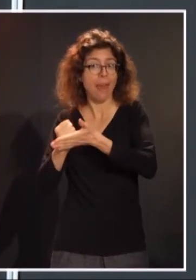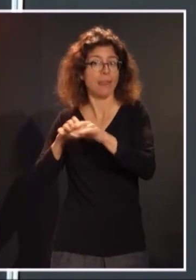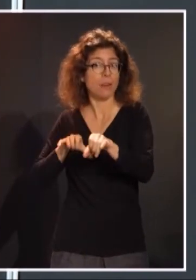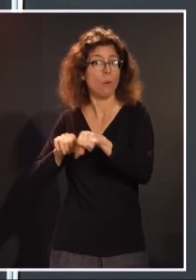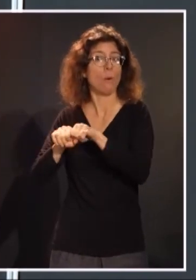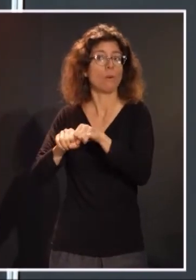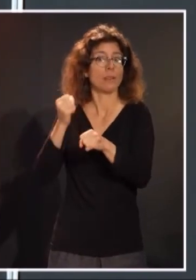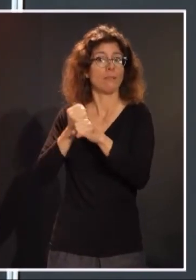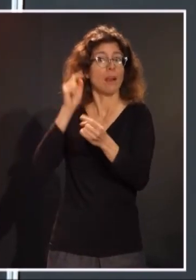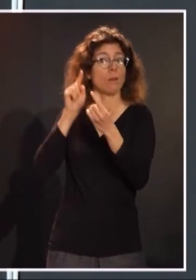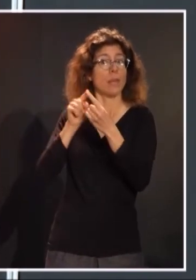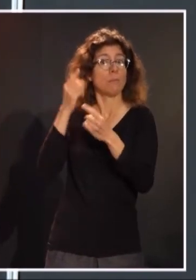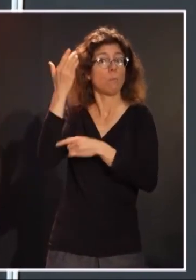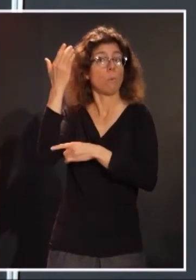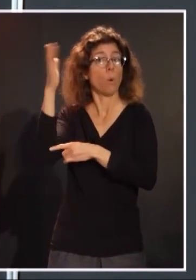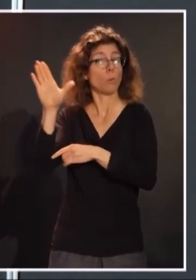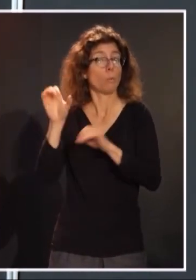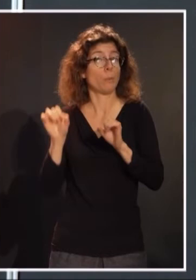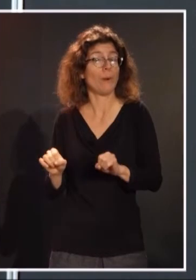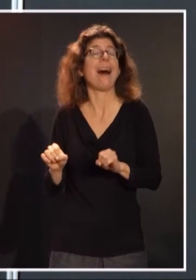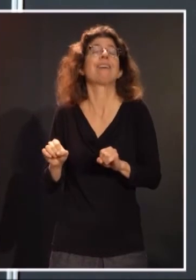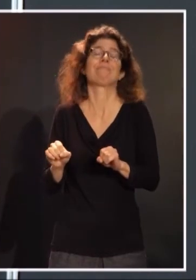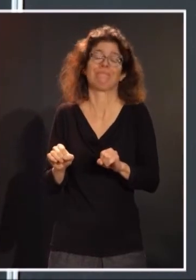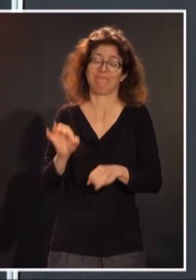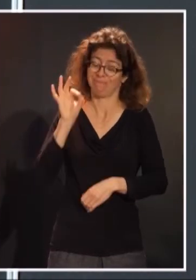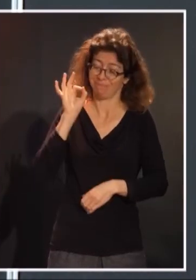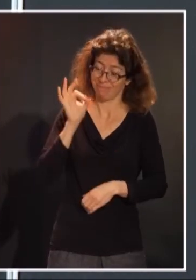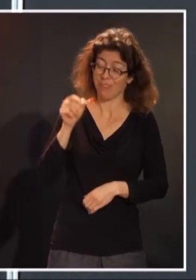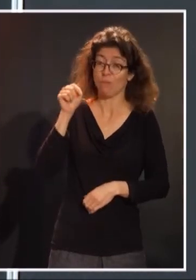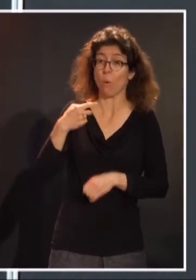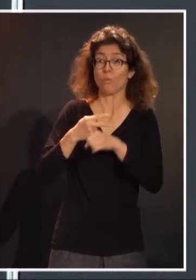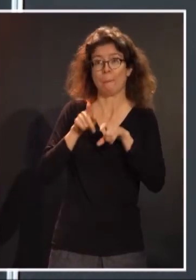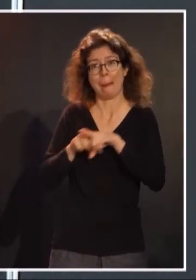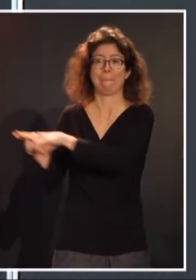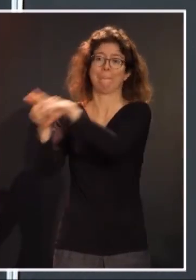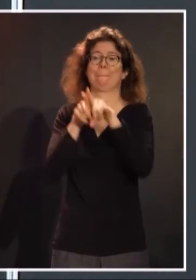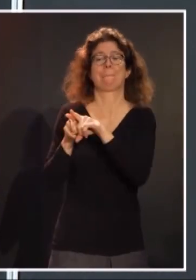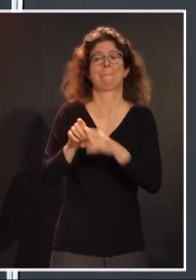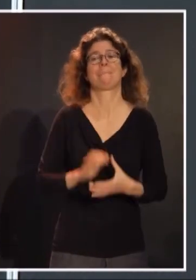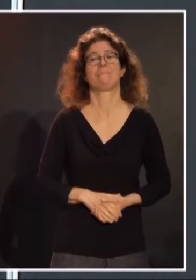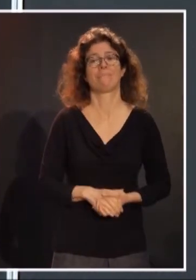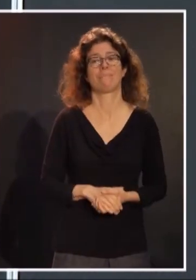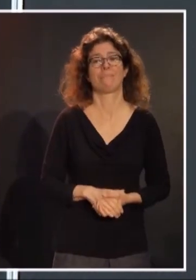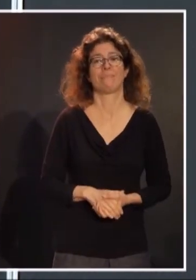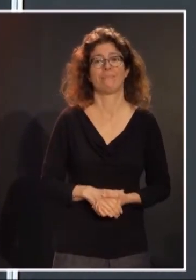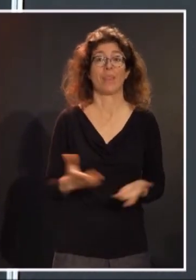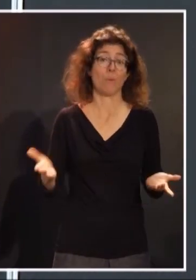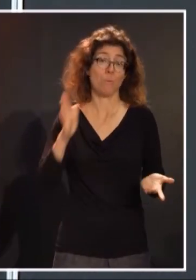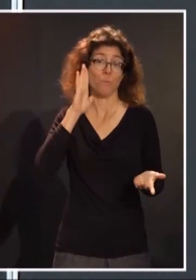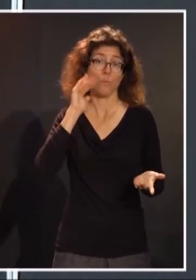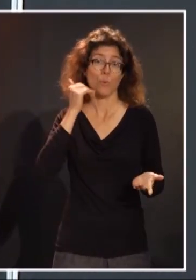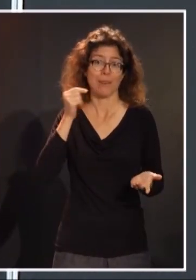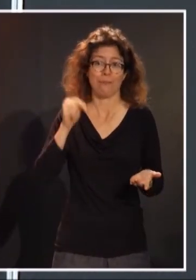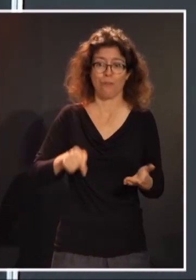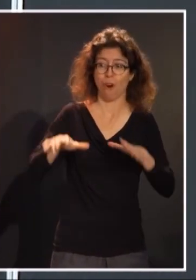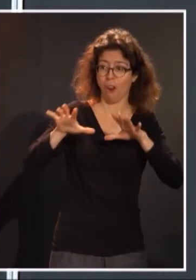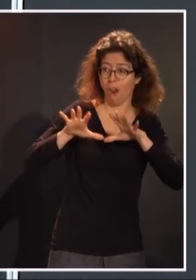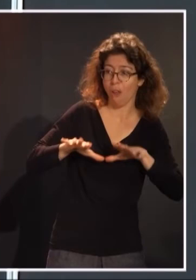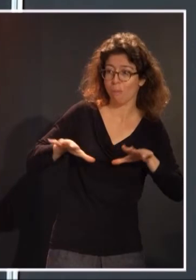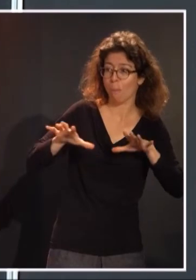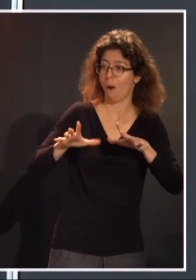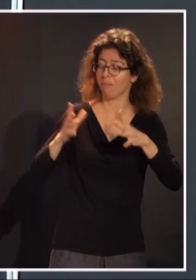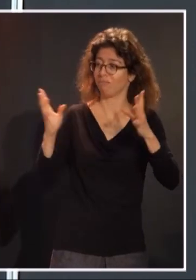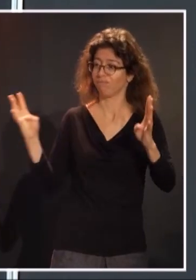objectifs, là il sera effectivement primordial que les outils soient les mêmes. Et bah, pour ça, il faut prendre le temps de se coordonner,